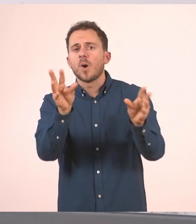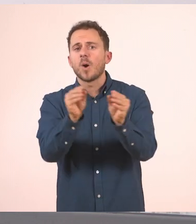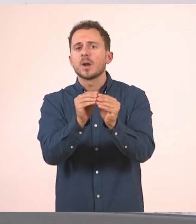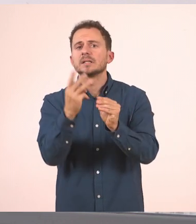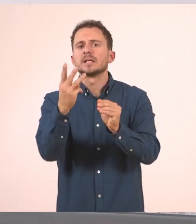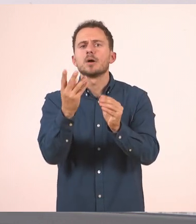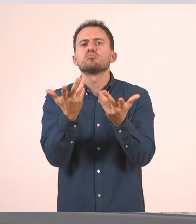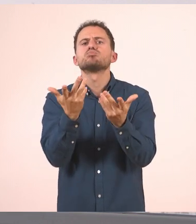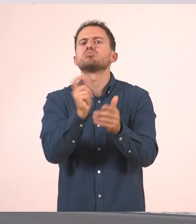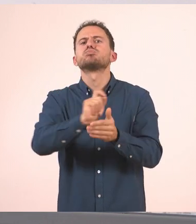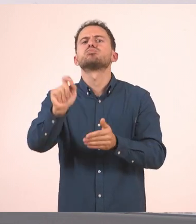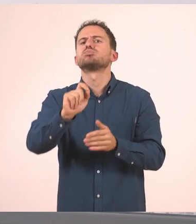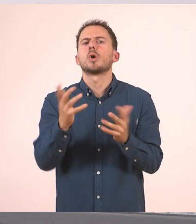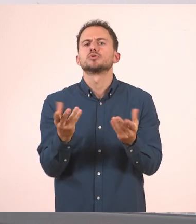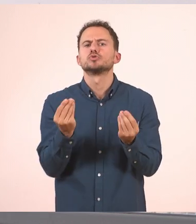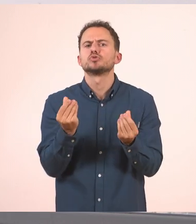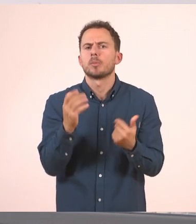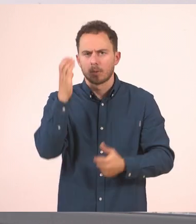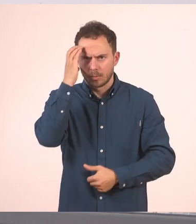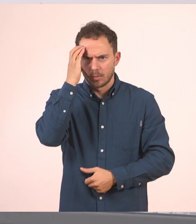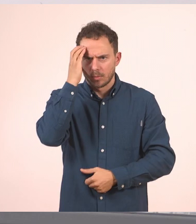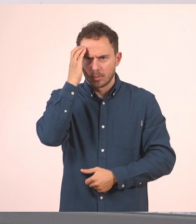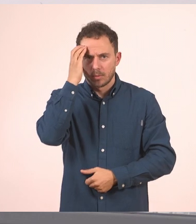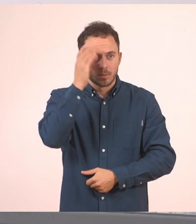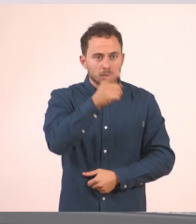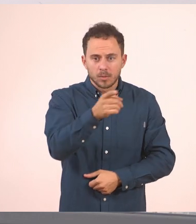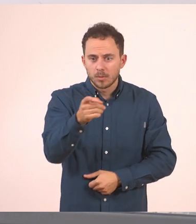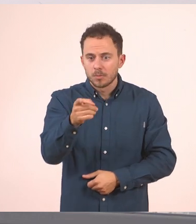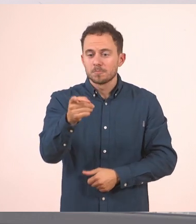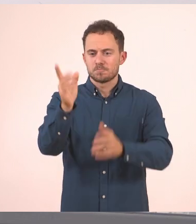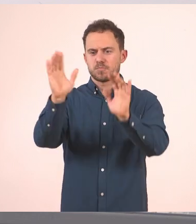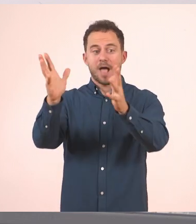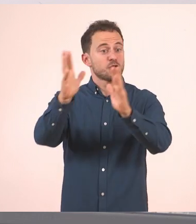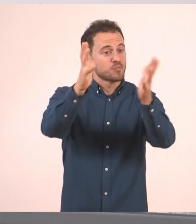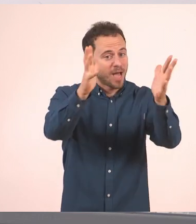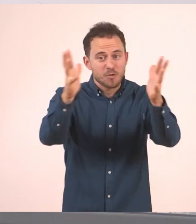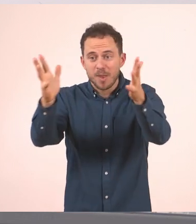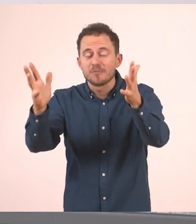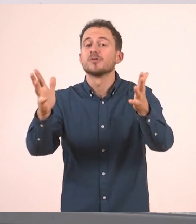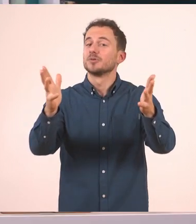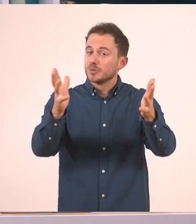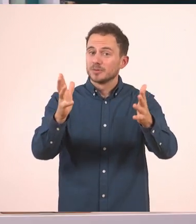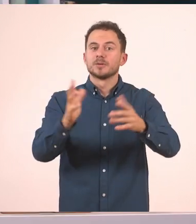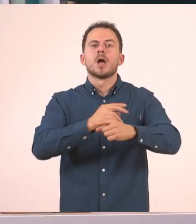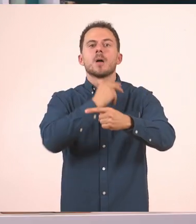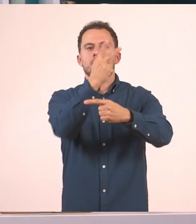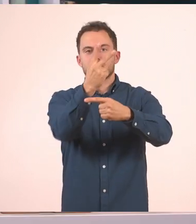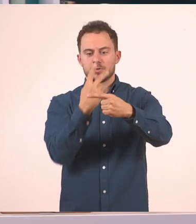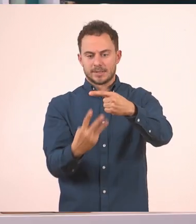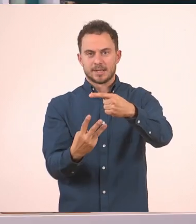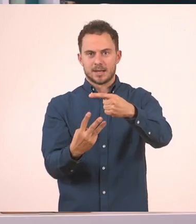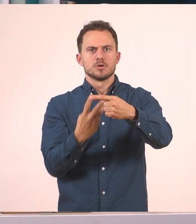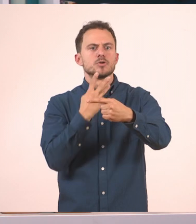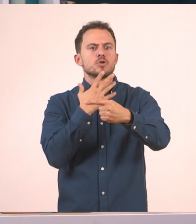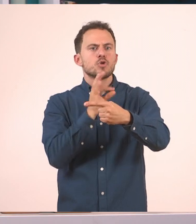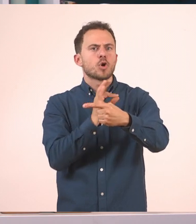μας. Για να ακούσω. Μπράβο, πολύ το βρήκατε. 2/3. Για να το θυμηθούμε όμως,